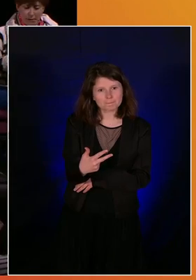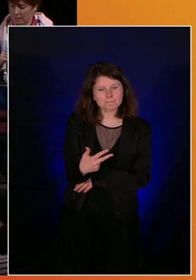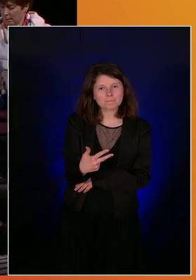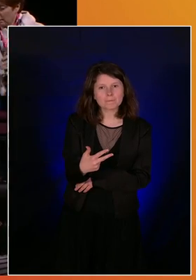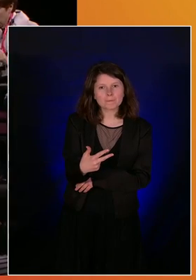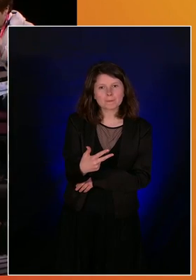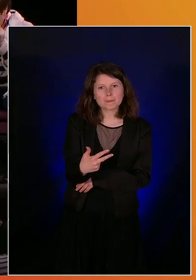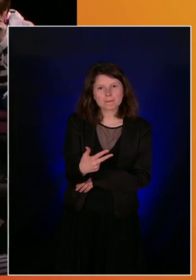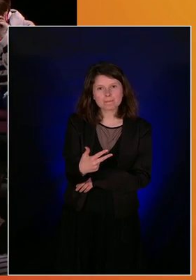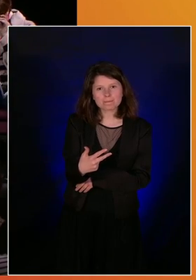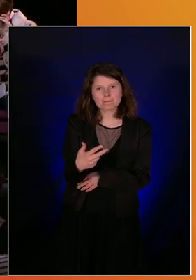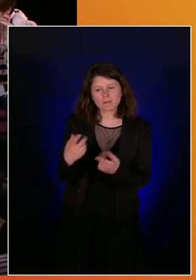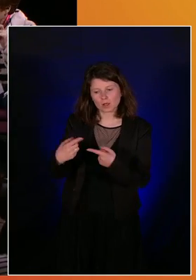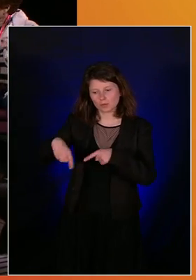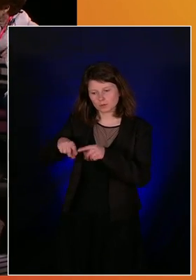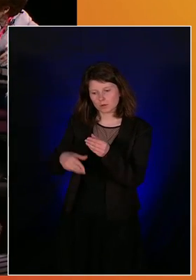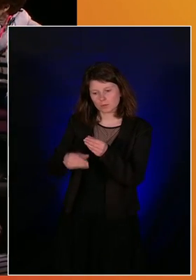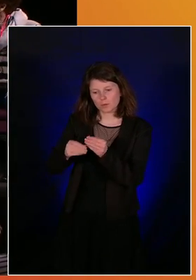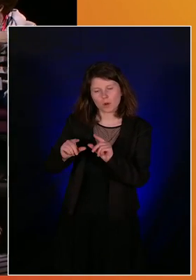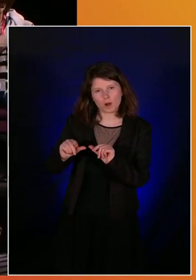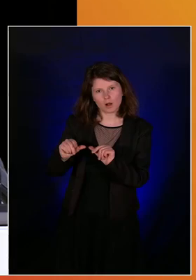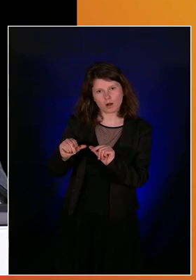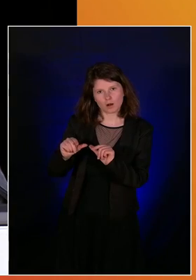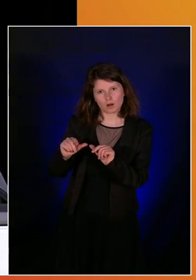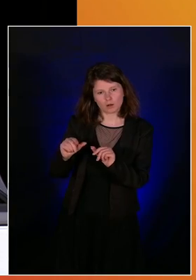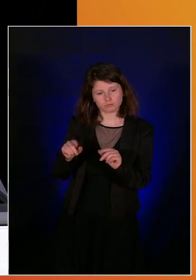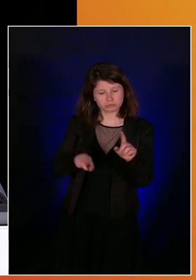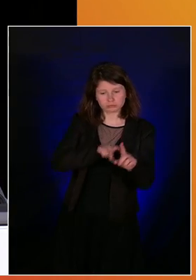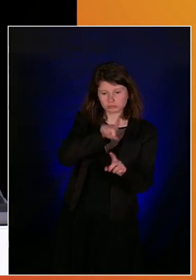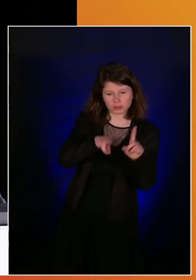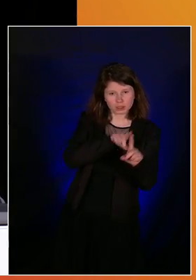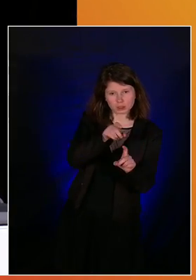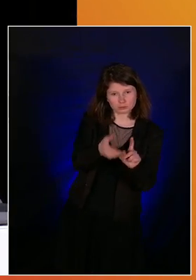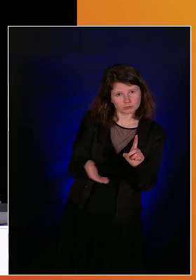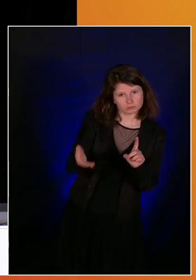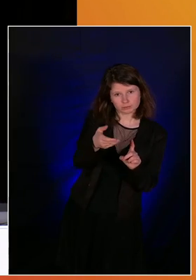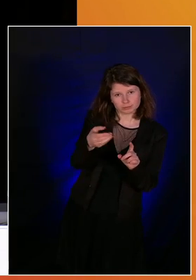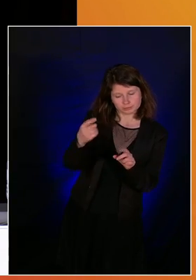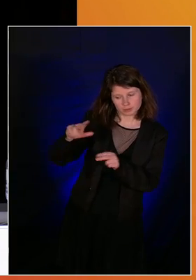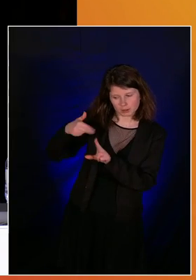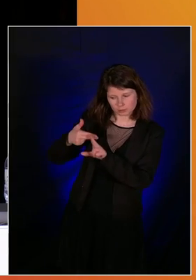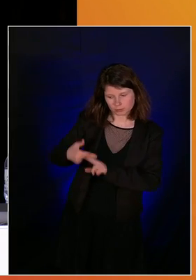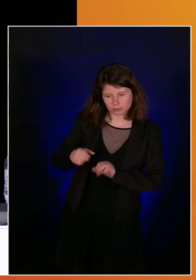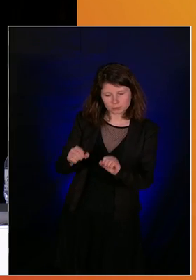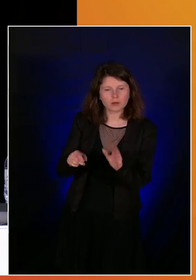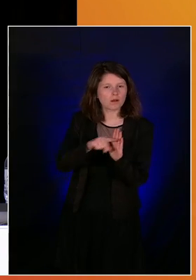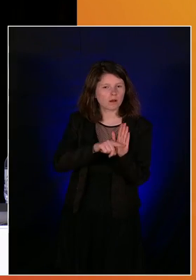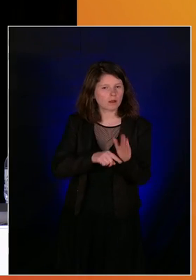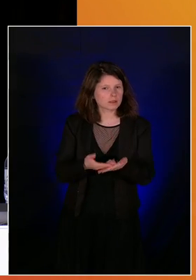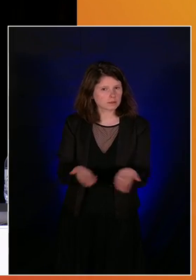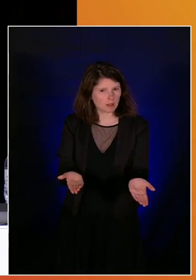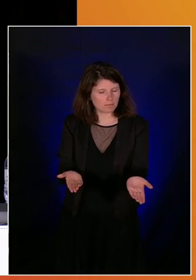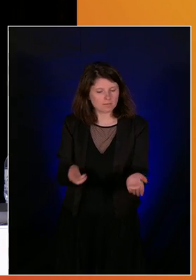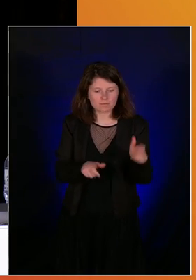commission donc des amendements est présente pour répondre à vos questions donc je vous le rappelle quand même la rgles simples ne peuvent intervenir que